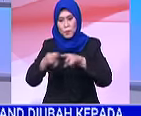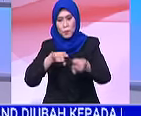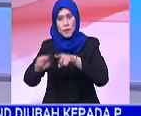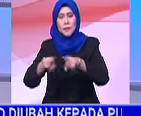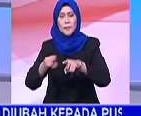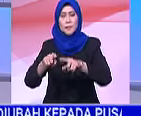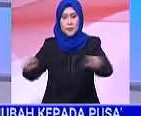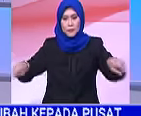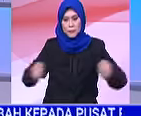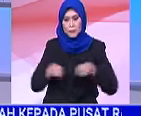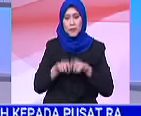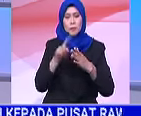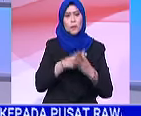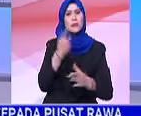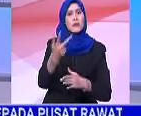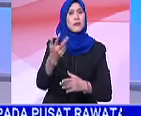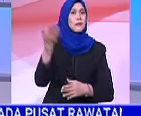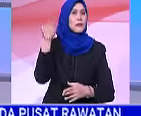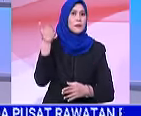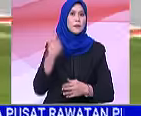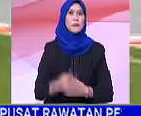di Litar adalah pada Mac tahun lepas.